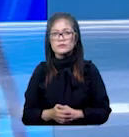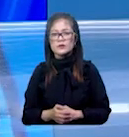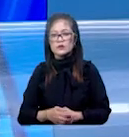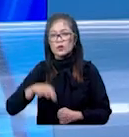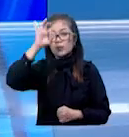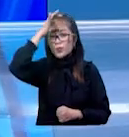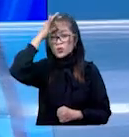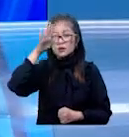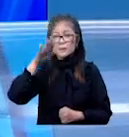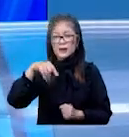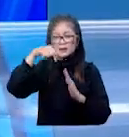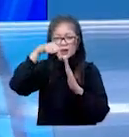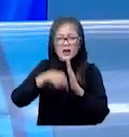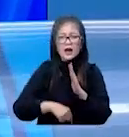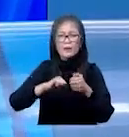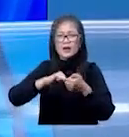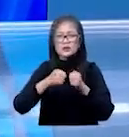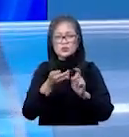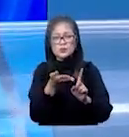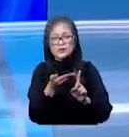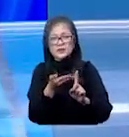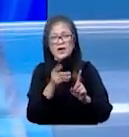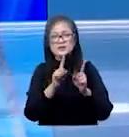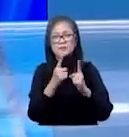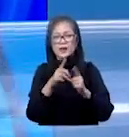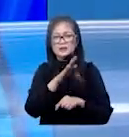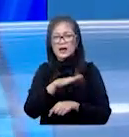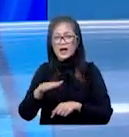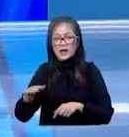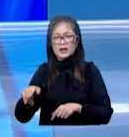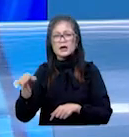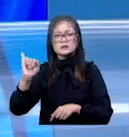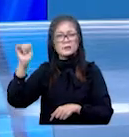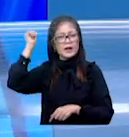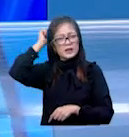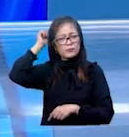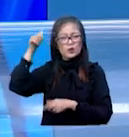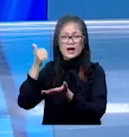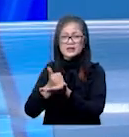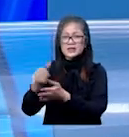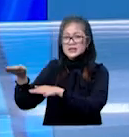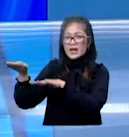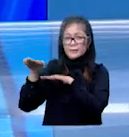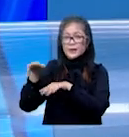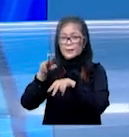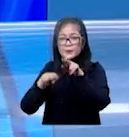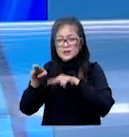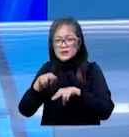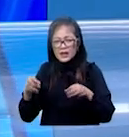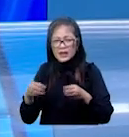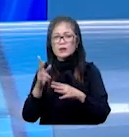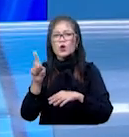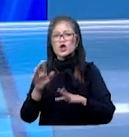Pemirsa, polisi masih mendalami kasus pelecehan belasan bocah yang dilakukan seorang ibu di Jambi. Hasil pemeriksaan ditemukan